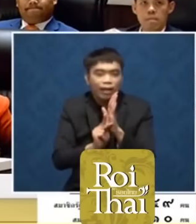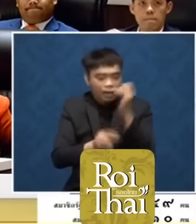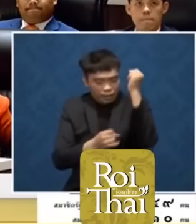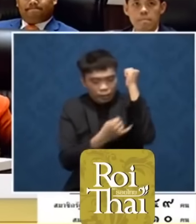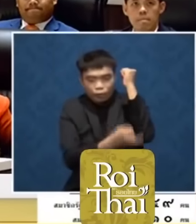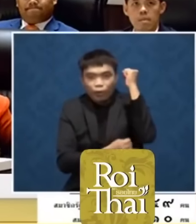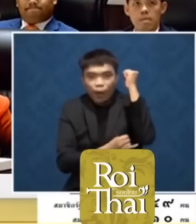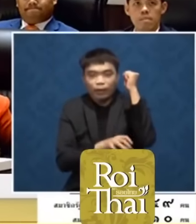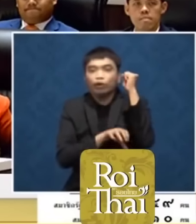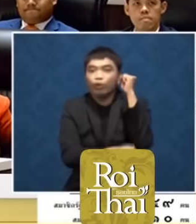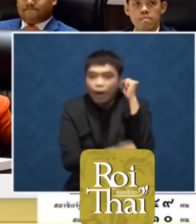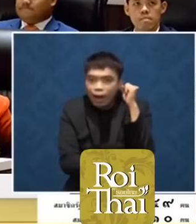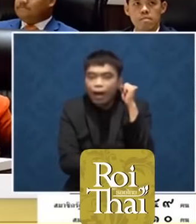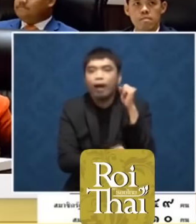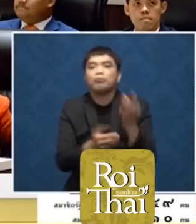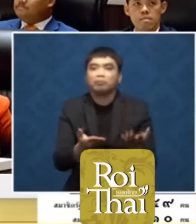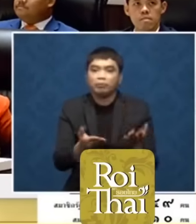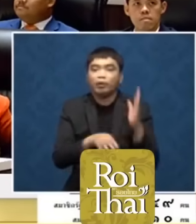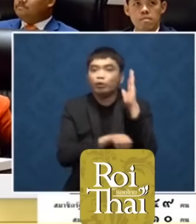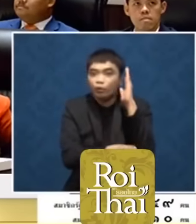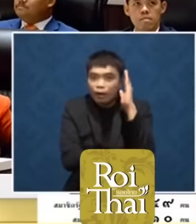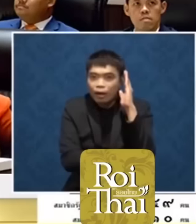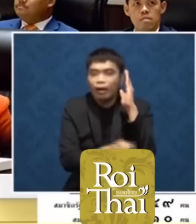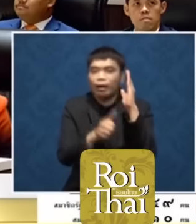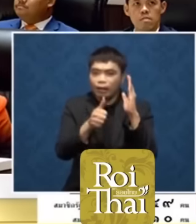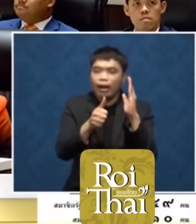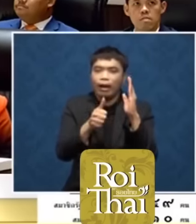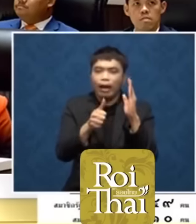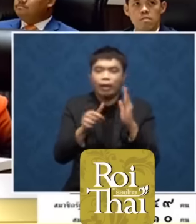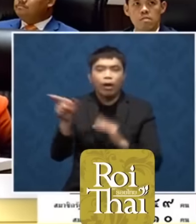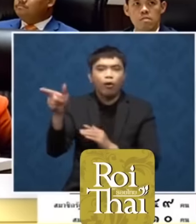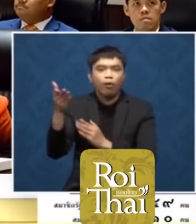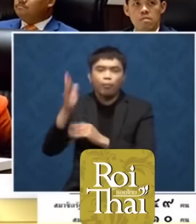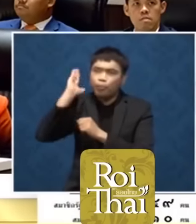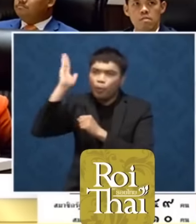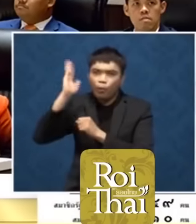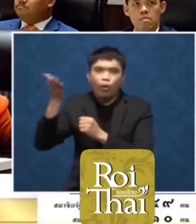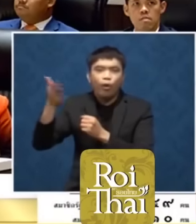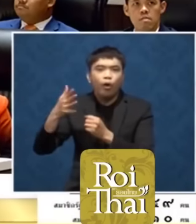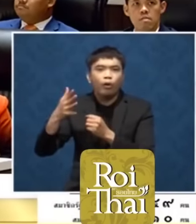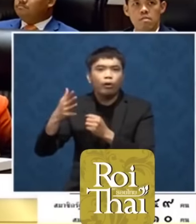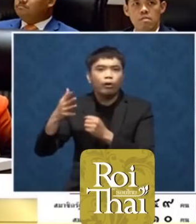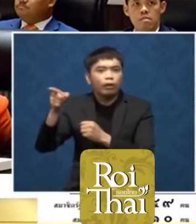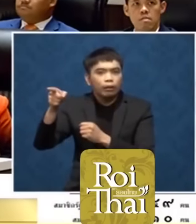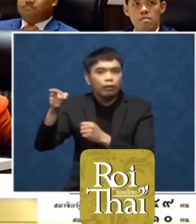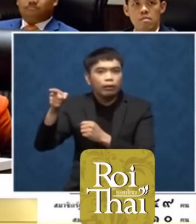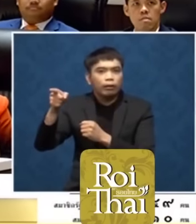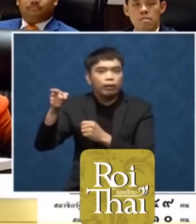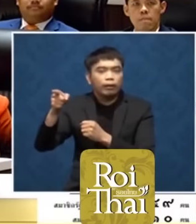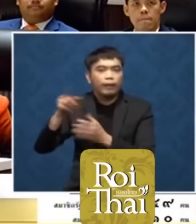นที่ทางสงขลาของท่านที่ได้อภิปรายในนามของพรรครวมไทยสร้างชาติหรือแม้กระทั่ง